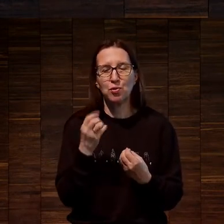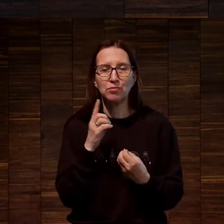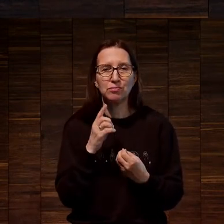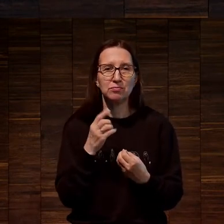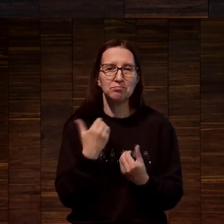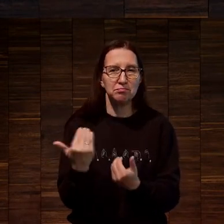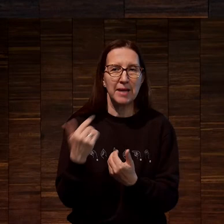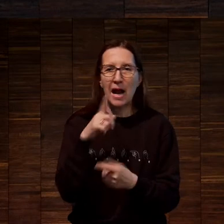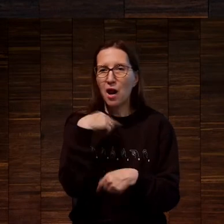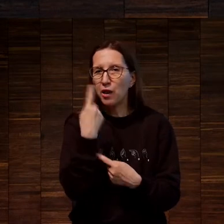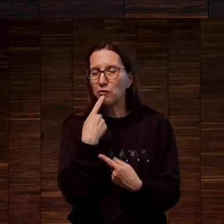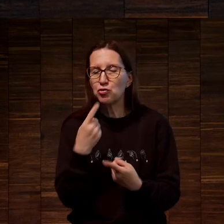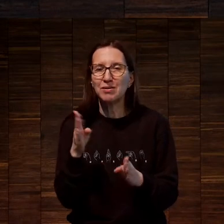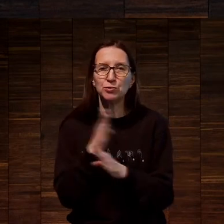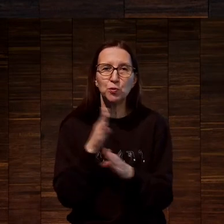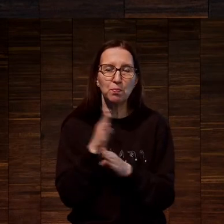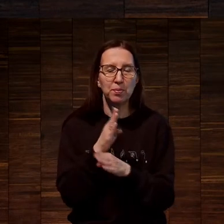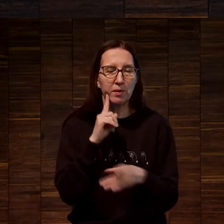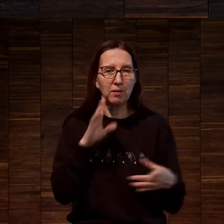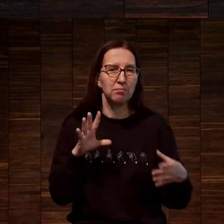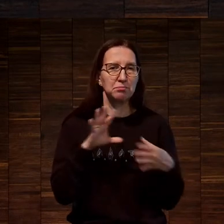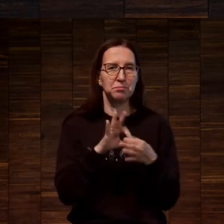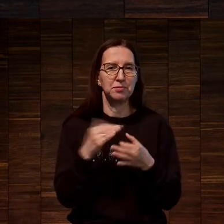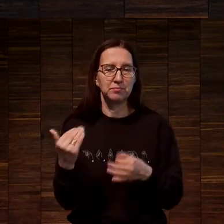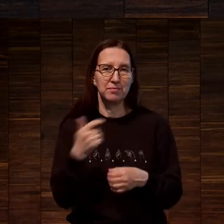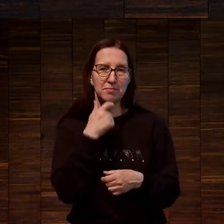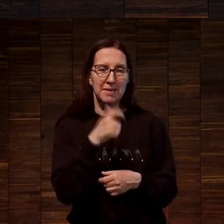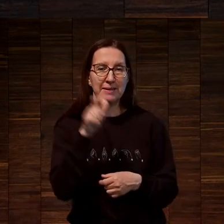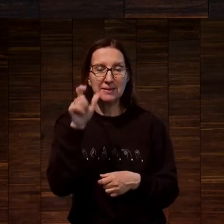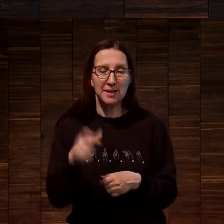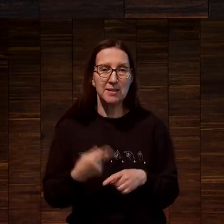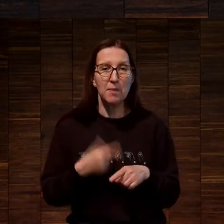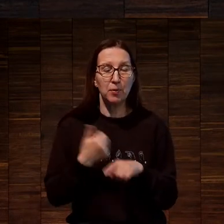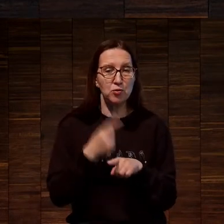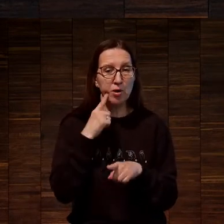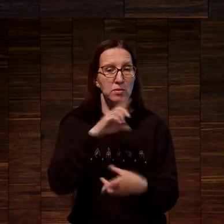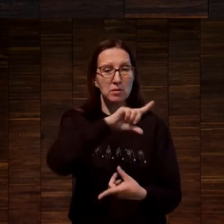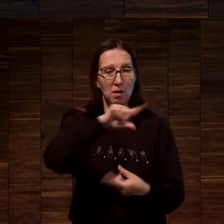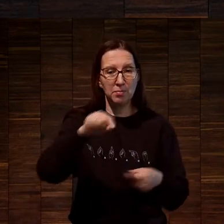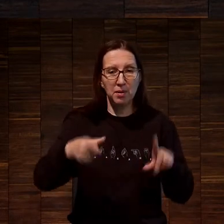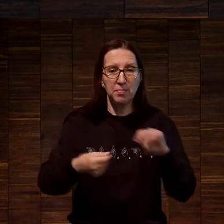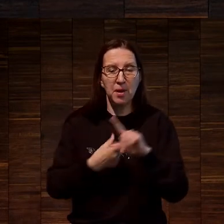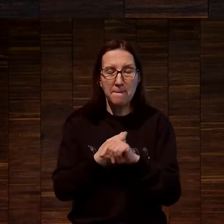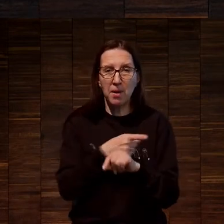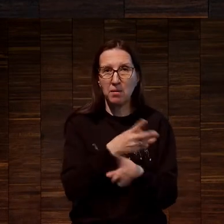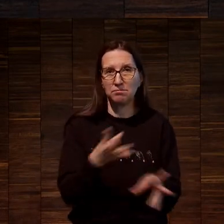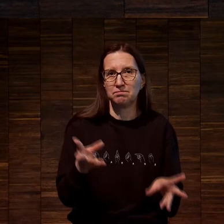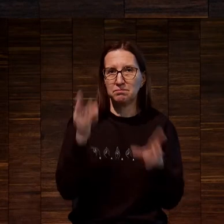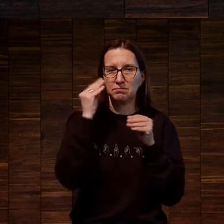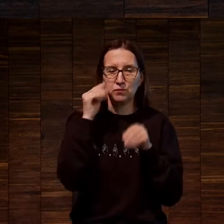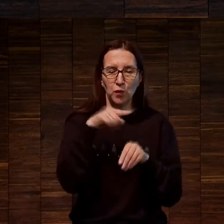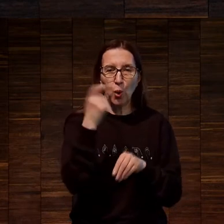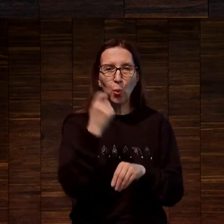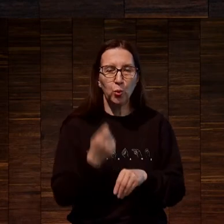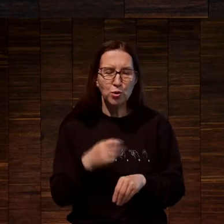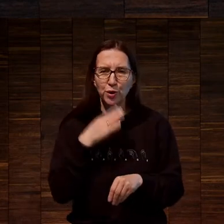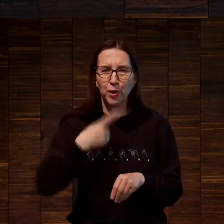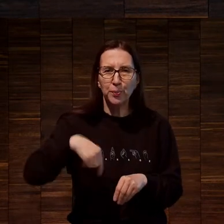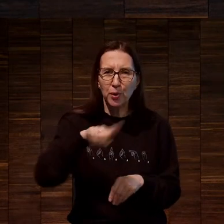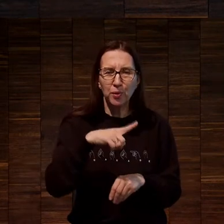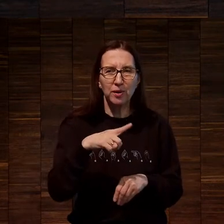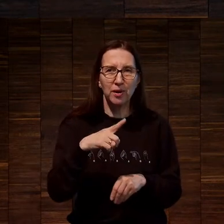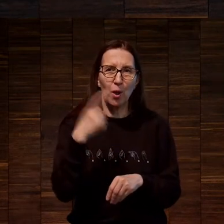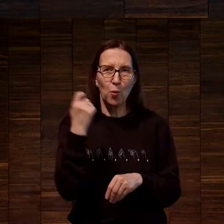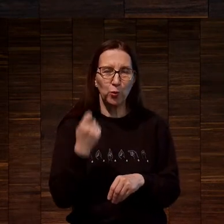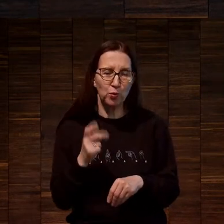историями из личной судьбы зрителя. Это как-то соединяется с опытом художника, поскольку многие авторы, которые у